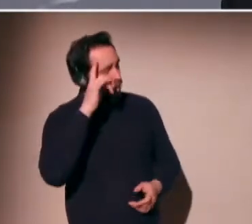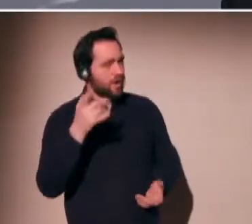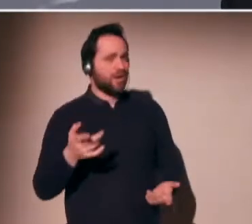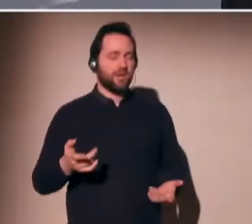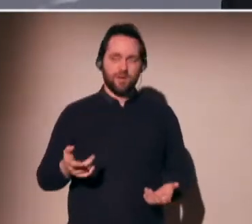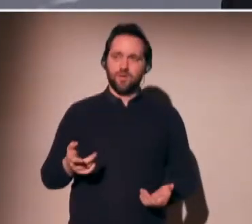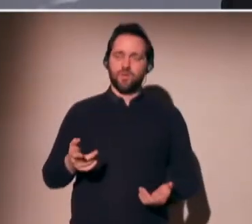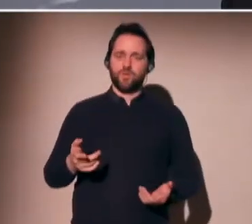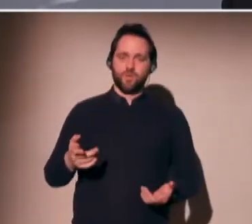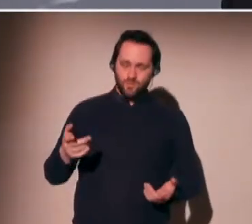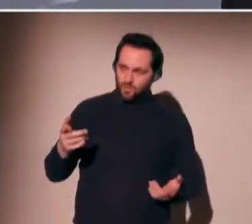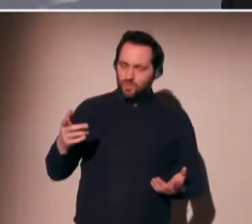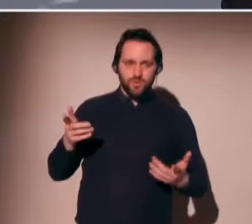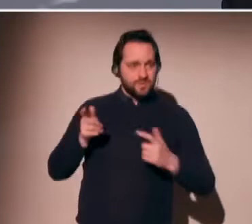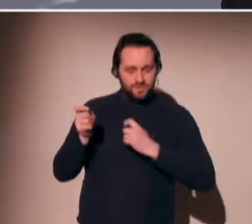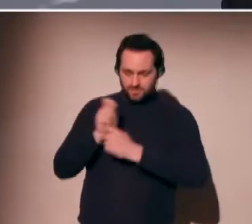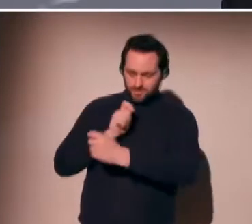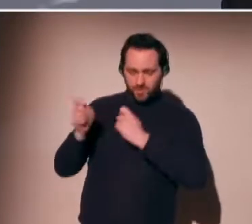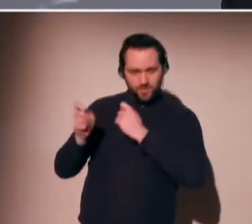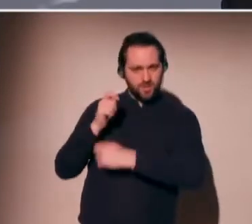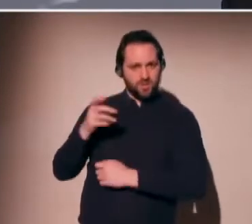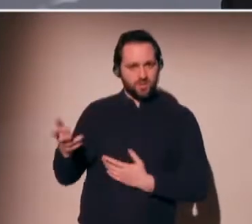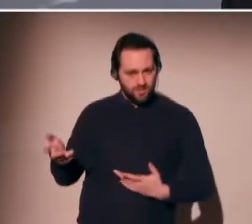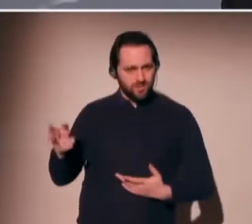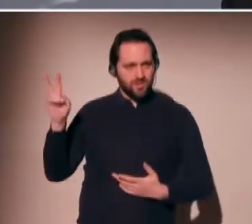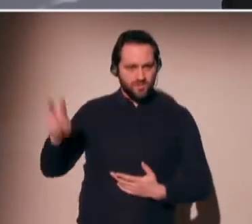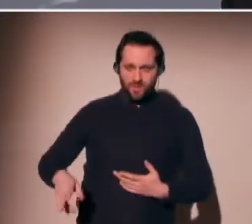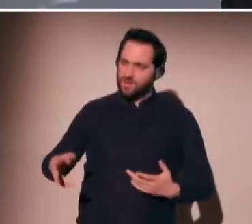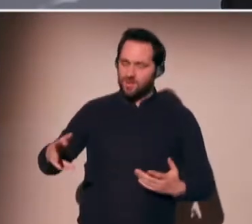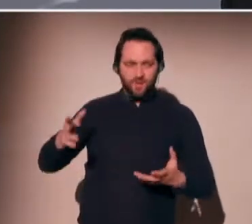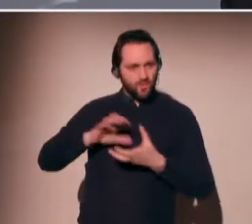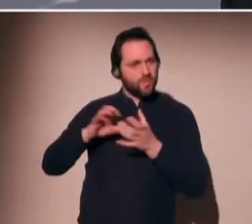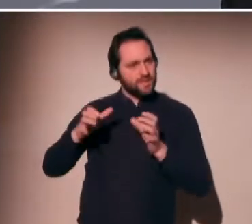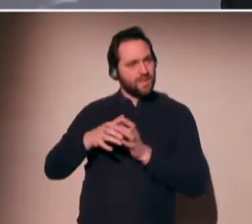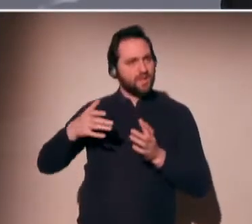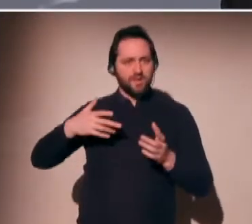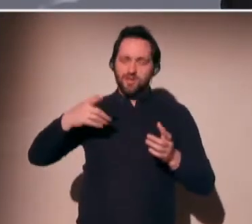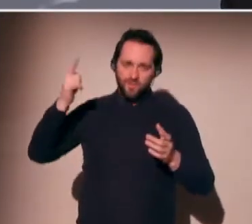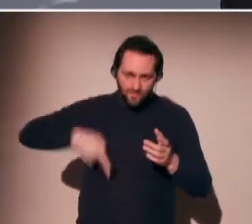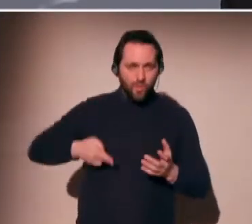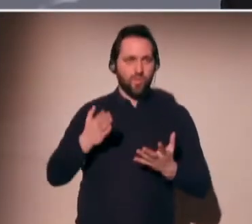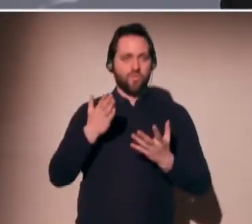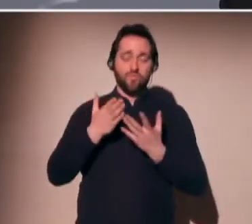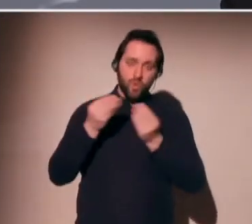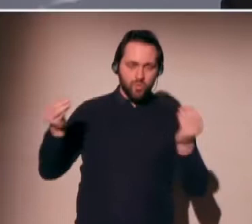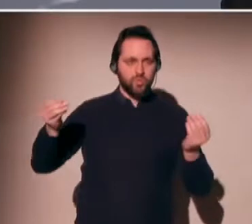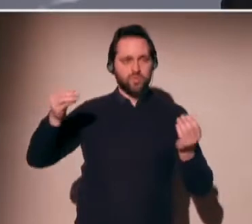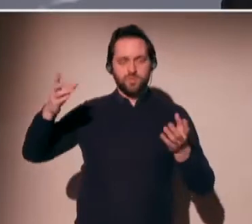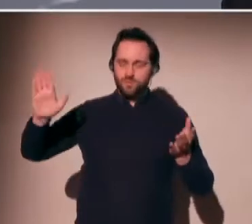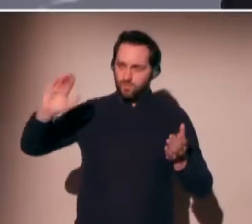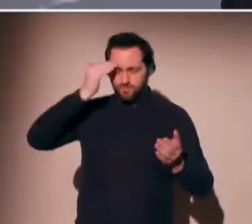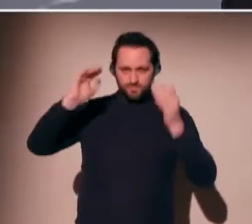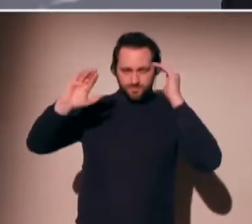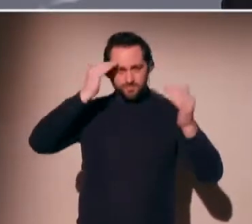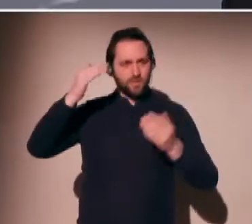ou deux raisons, en fait, vous allez raconter une histoire qui n'a rien à voir avec le vrai phénomène. Et ça, c'est quelque chose qu'on connaît bien en